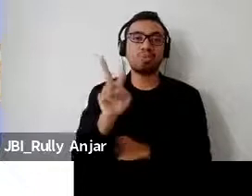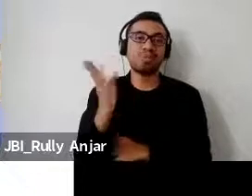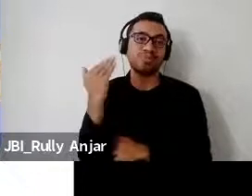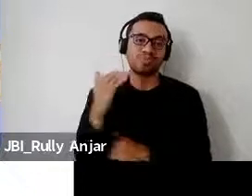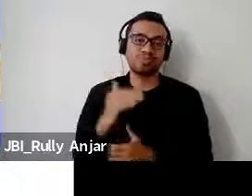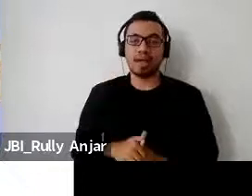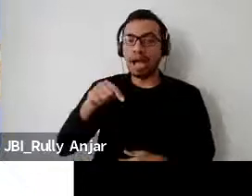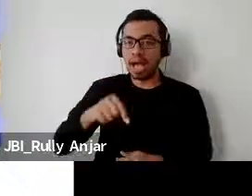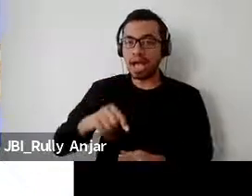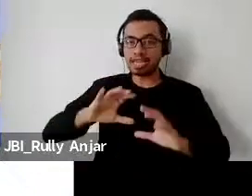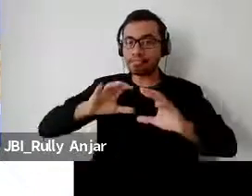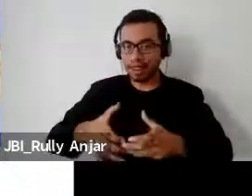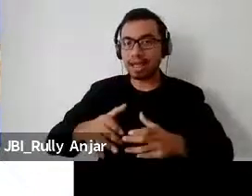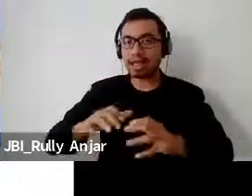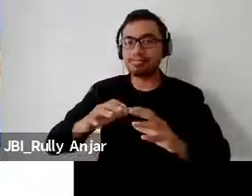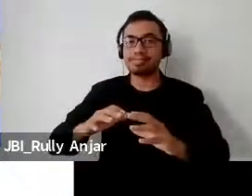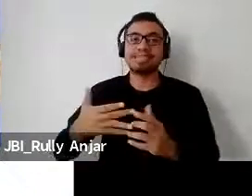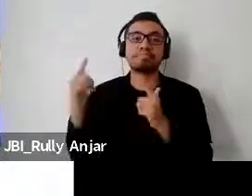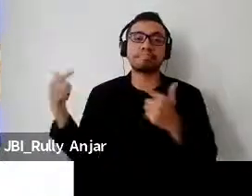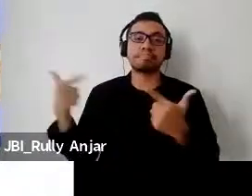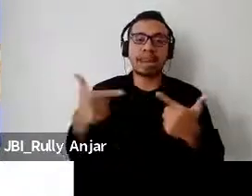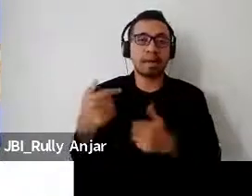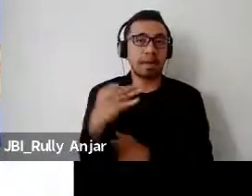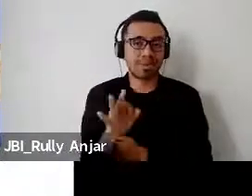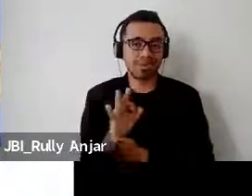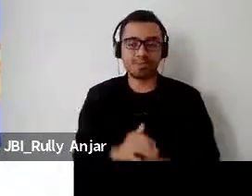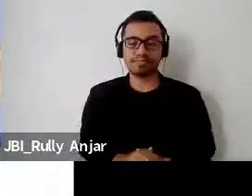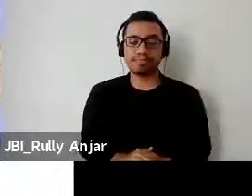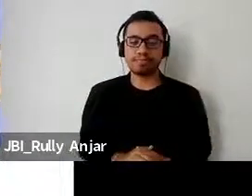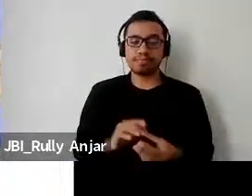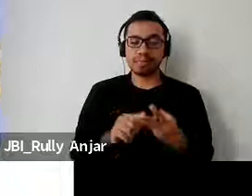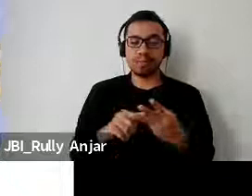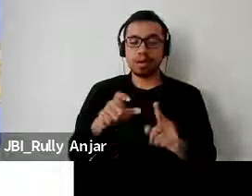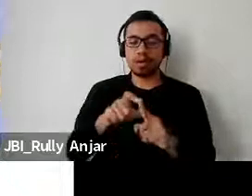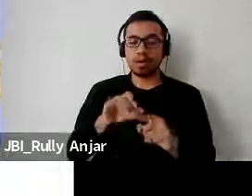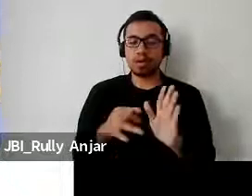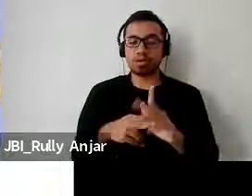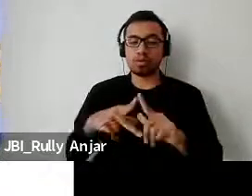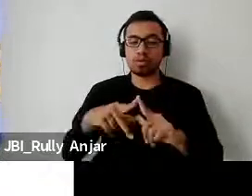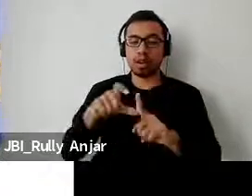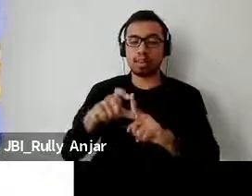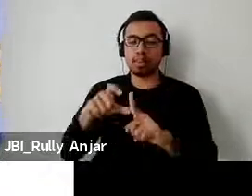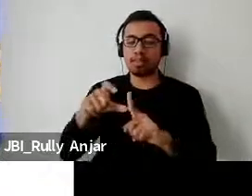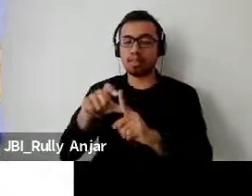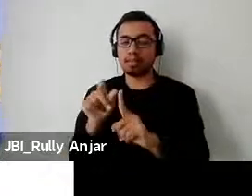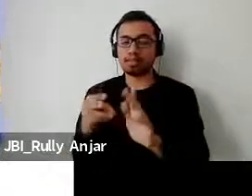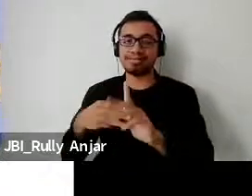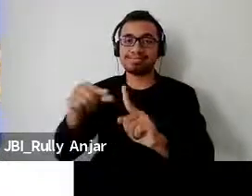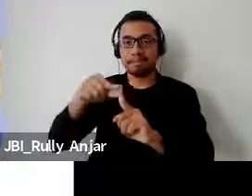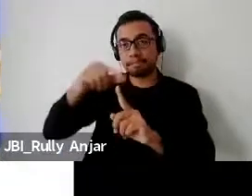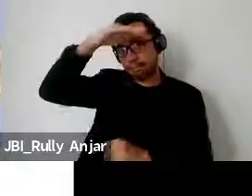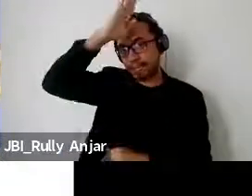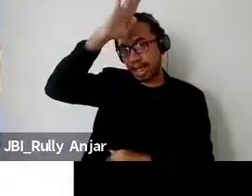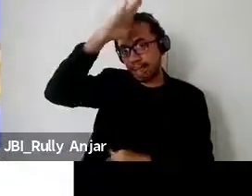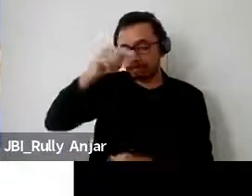harus seperti ANZAC ya. Kemudian Donald Trump juga bicara tentang perang terhadap virus, demikian juga dengan Boris Johnson